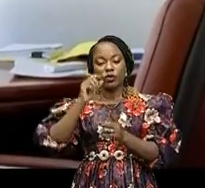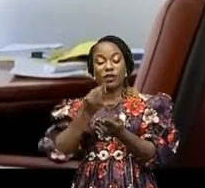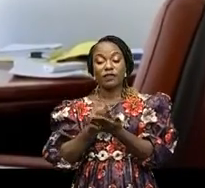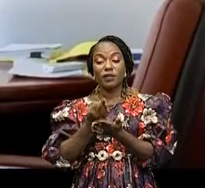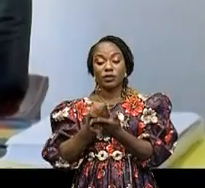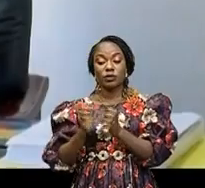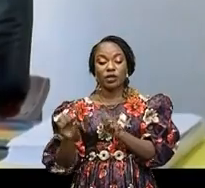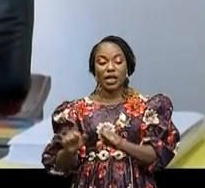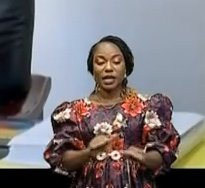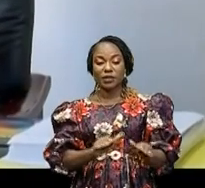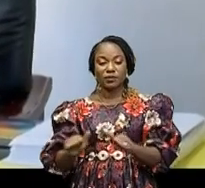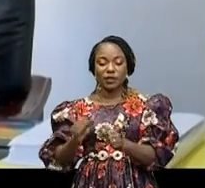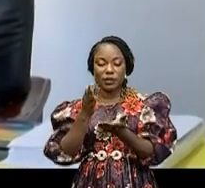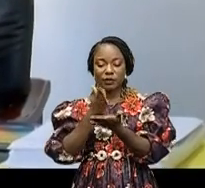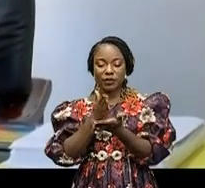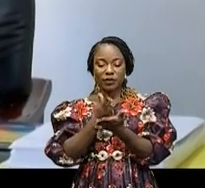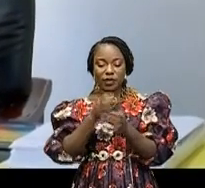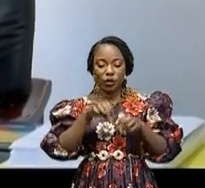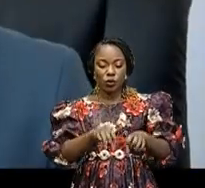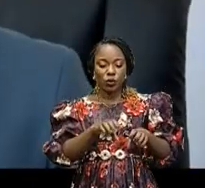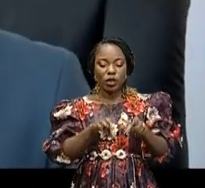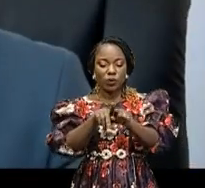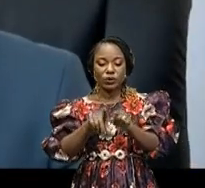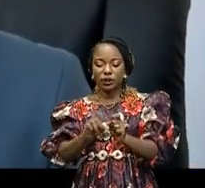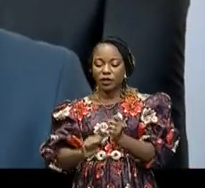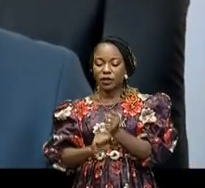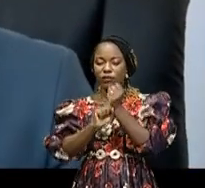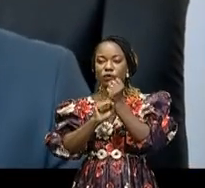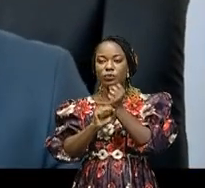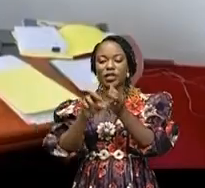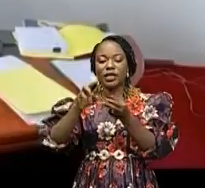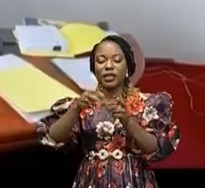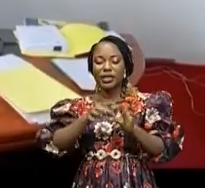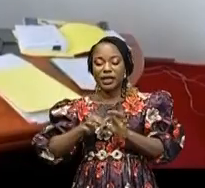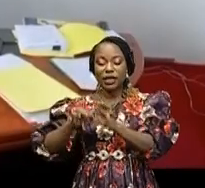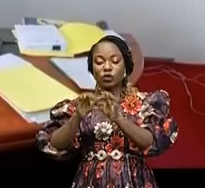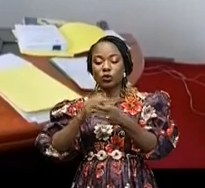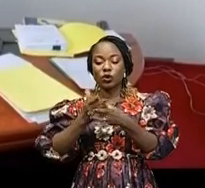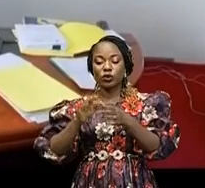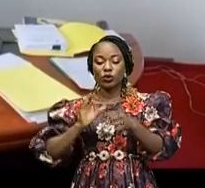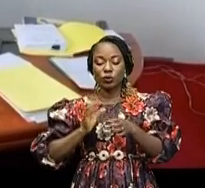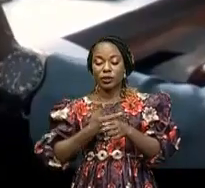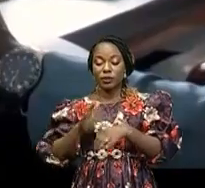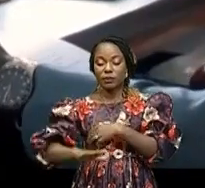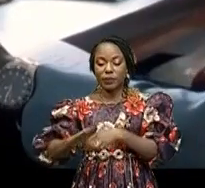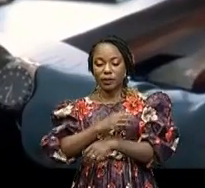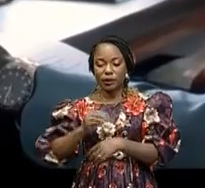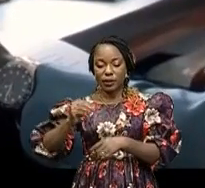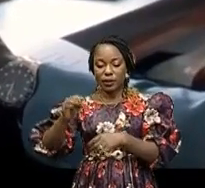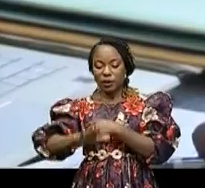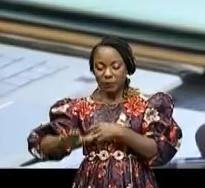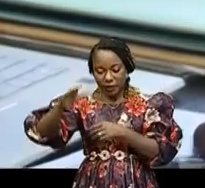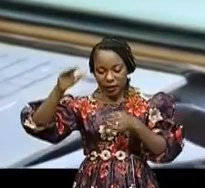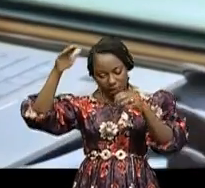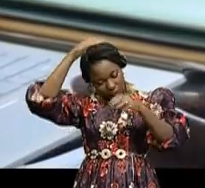des activités du secteur privé congolais et le renforcement des relations entre notre pays et les États arabes. Le